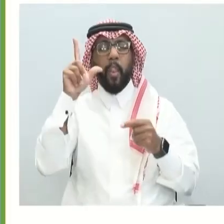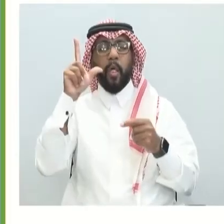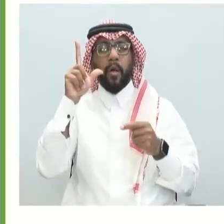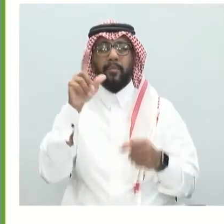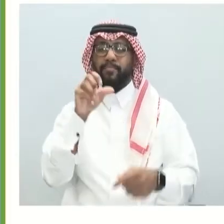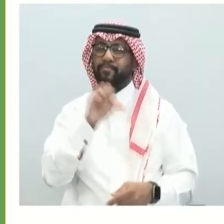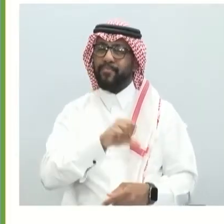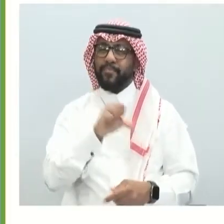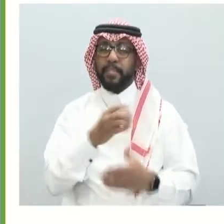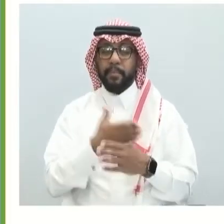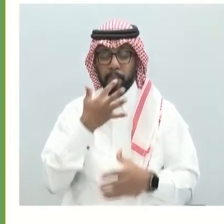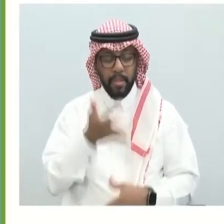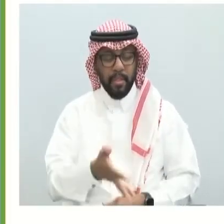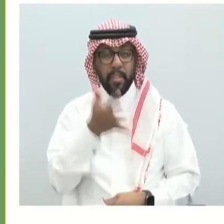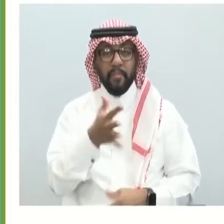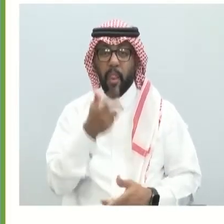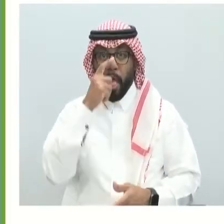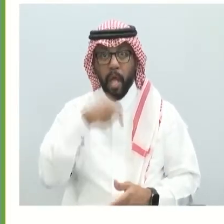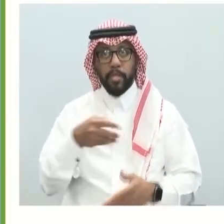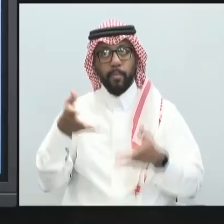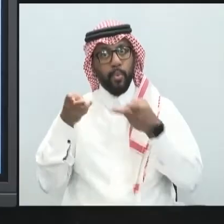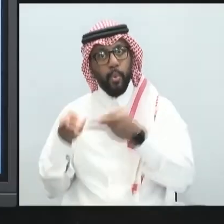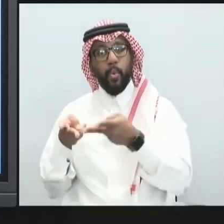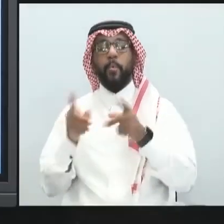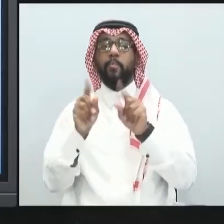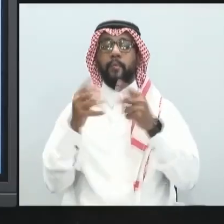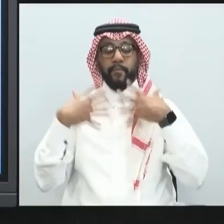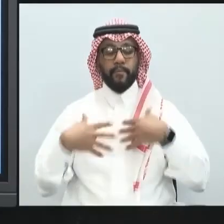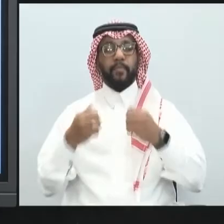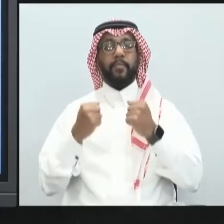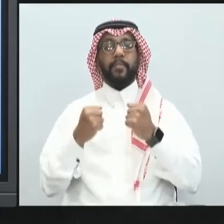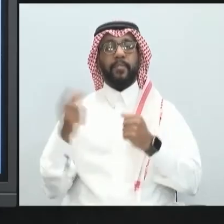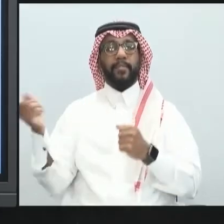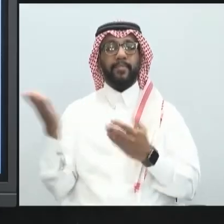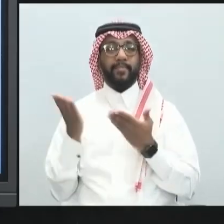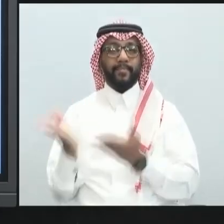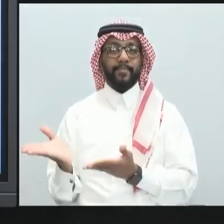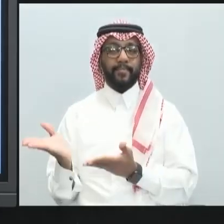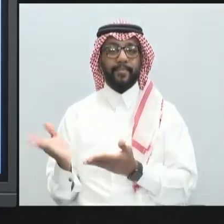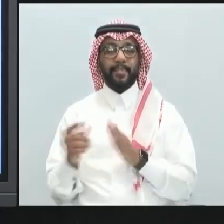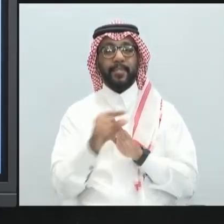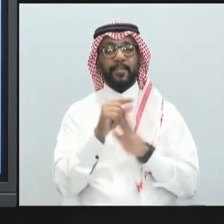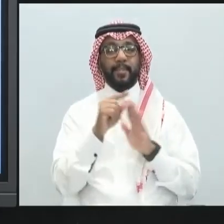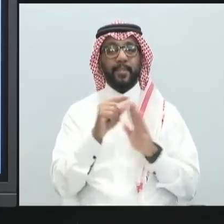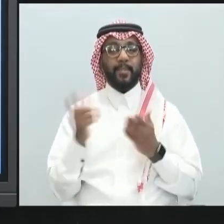هذه هي الافكار الرئيسيه للنص الذي قراناه واستطيعناه